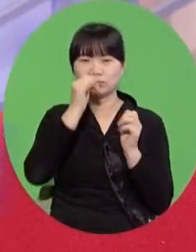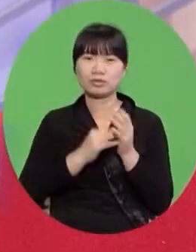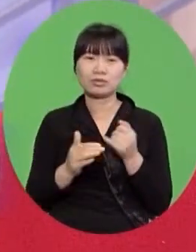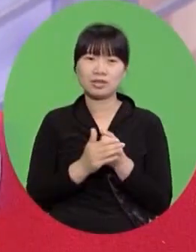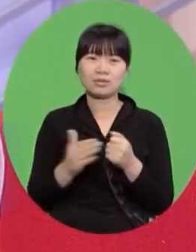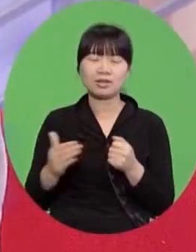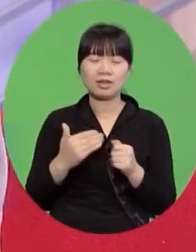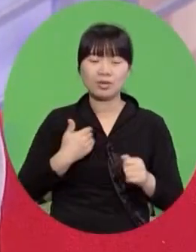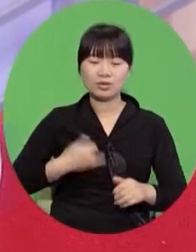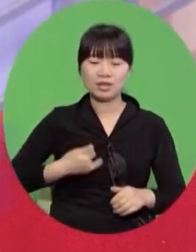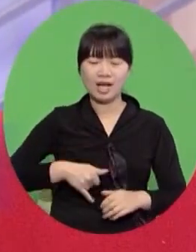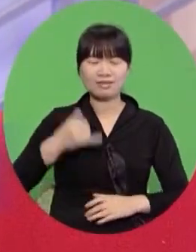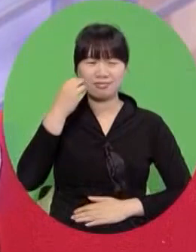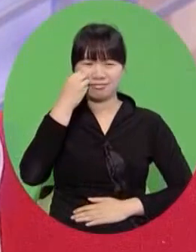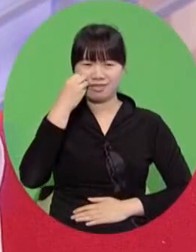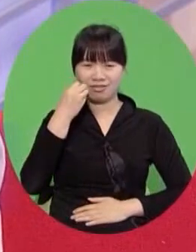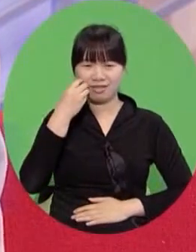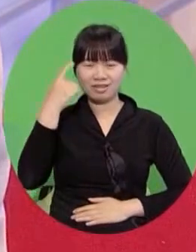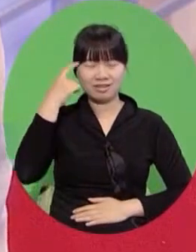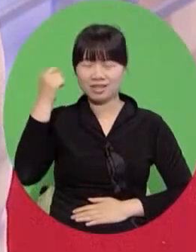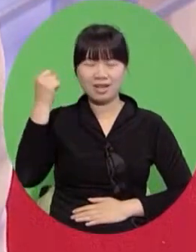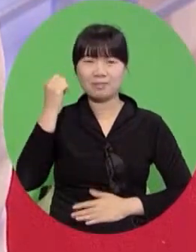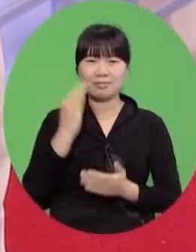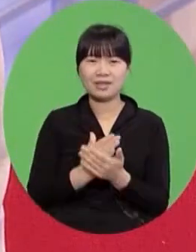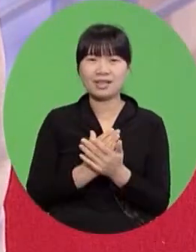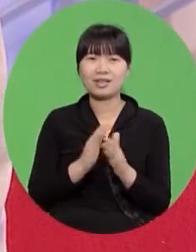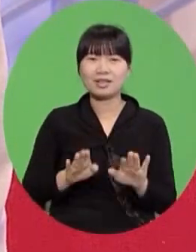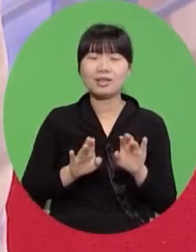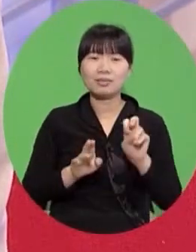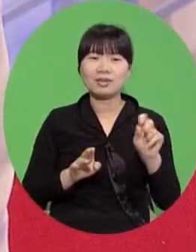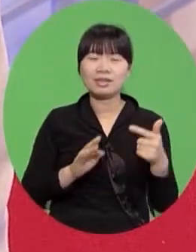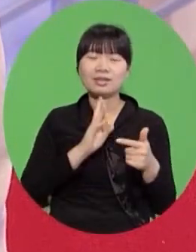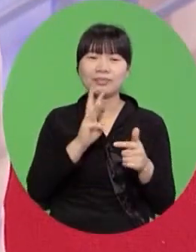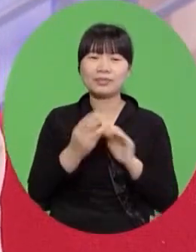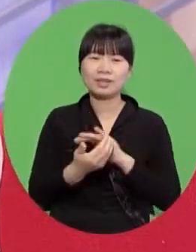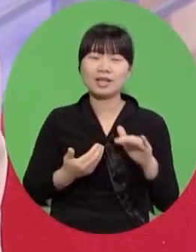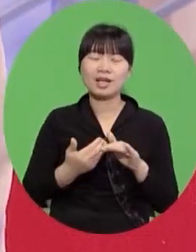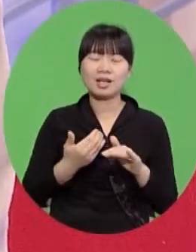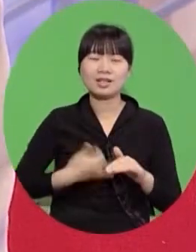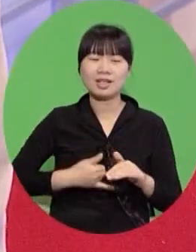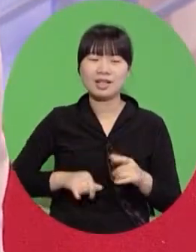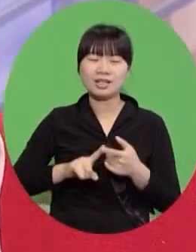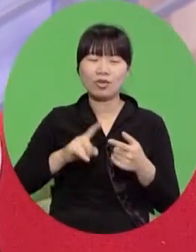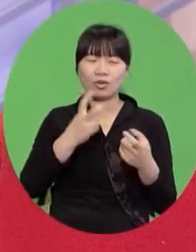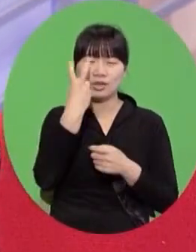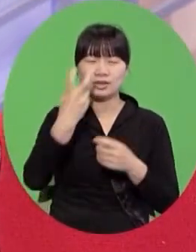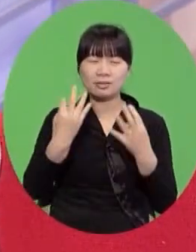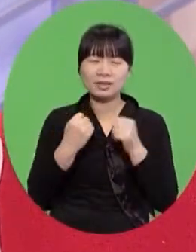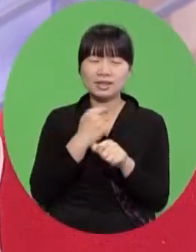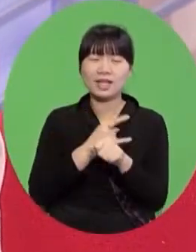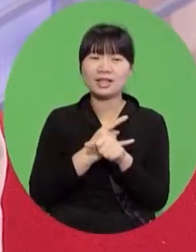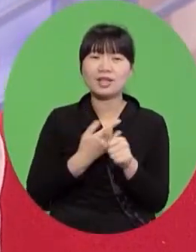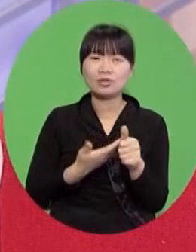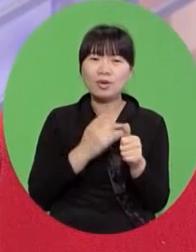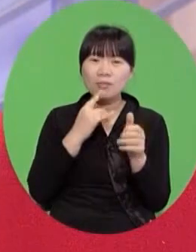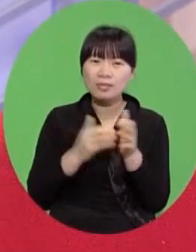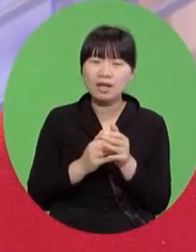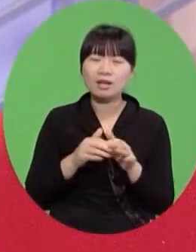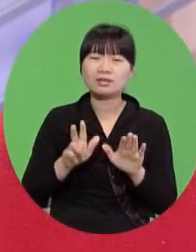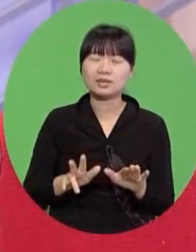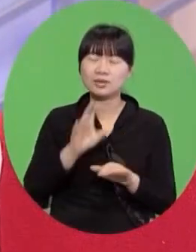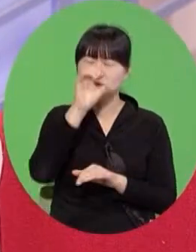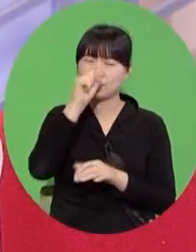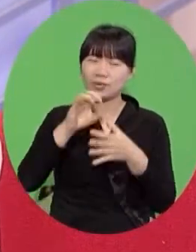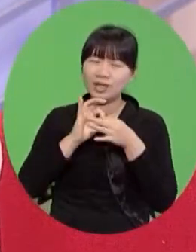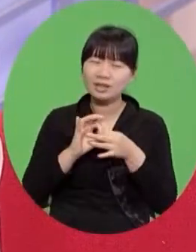아이가 너무 이상해라는 생각을 버리시고 만 3세 이전에는 아이가 관찰을 좀 많이 하게 해줘라. 네. 그리고 이왕이면 어떤